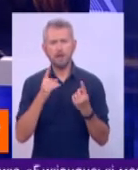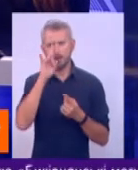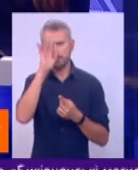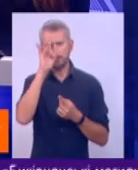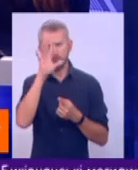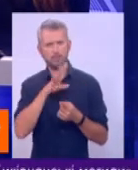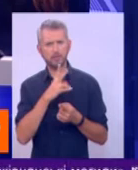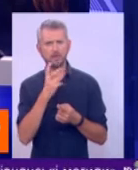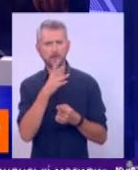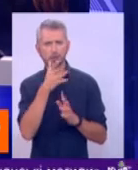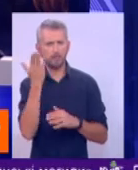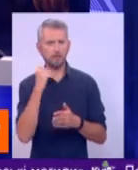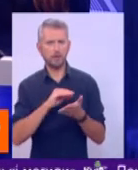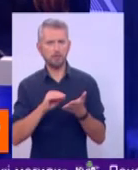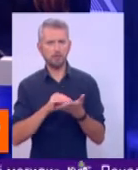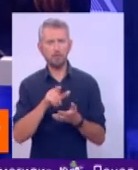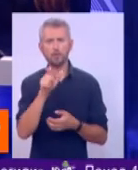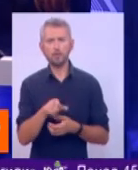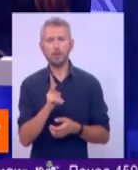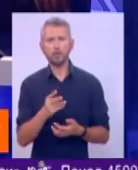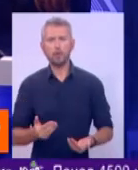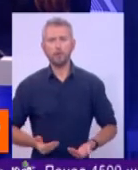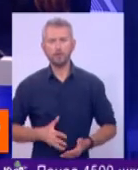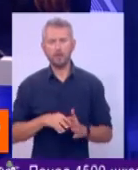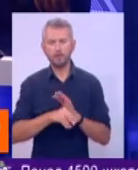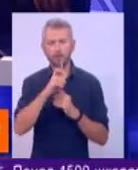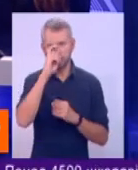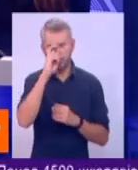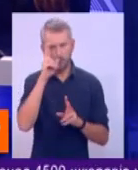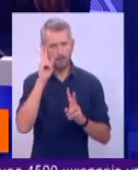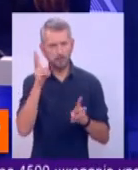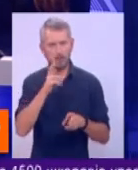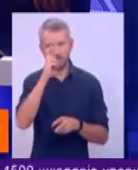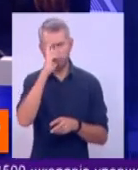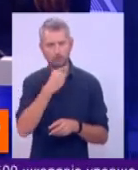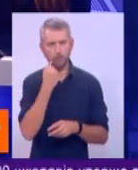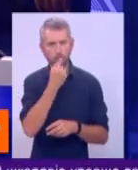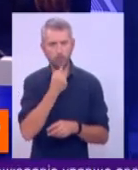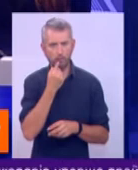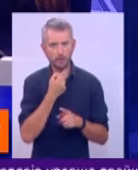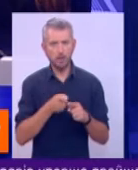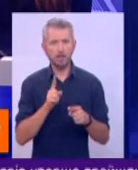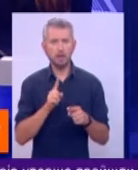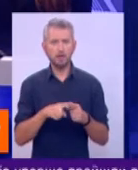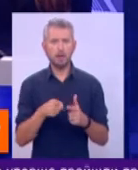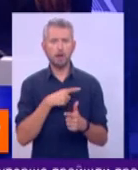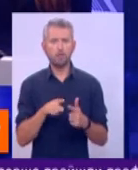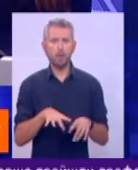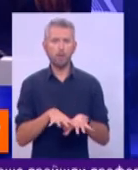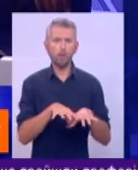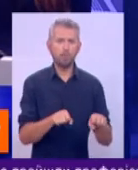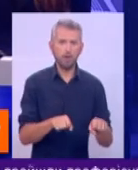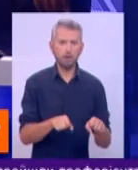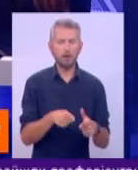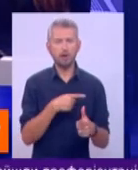200 років назад казав, людина, яка живе в державі і не знає державної мови, це або окупант, або людина